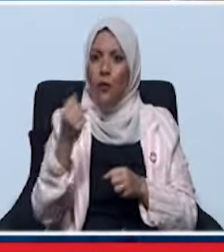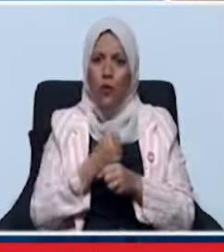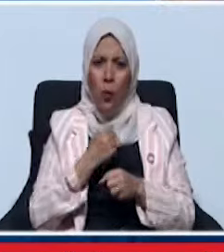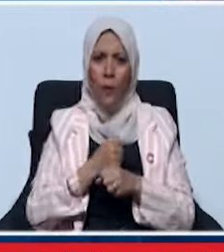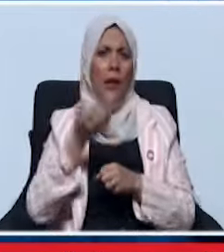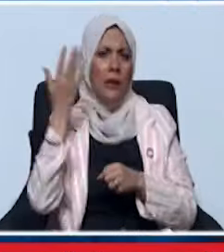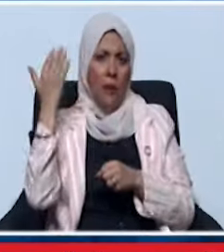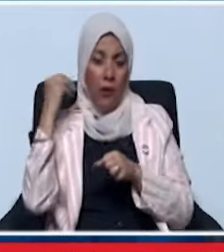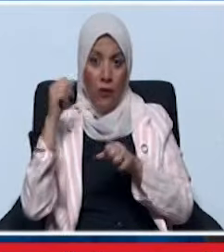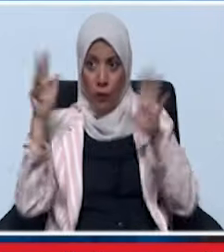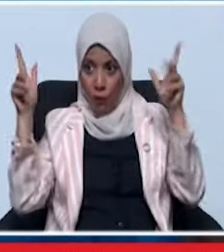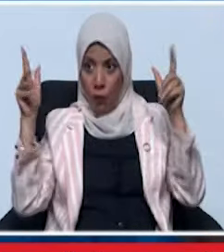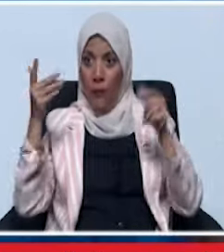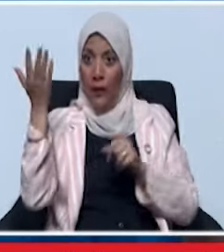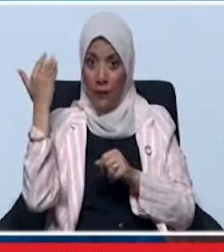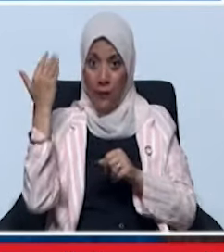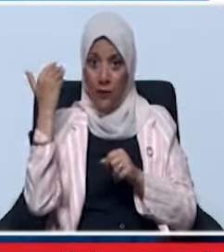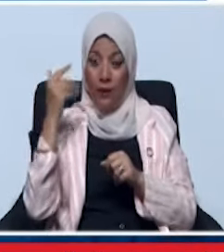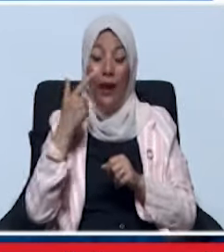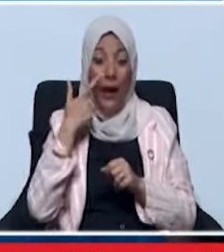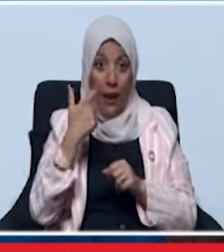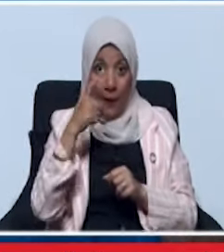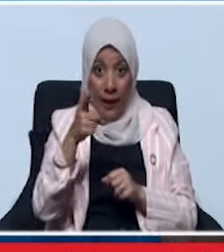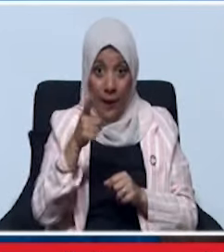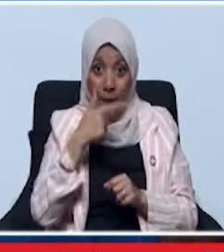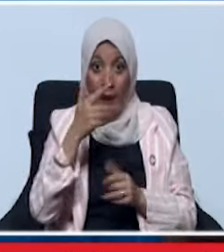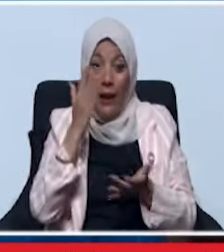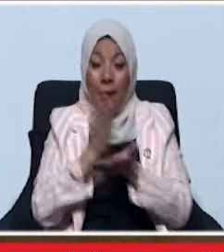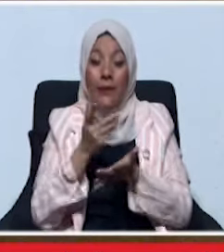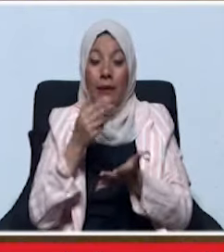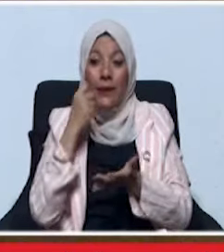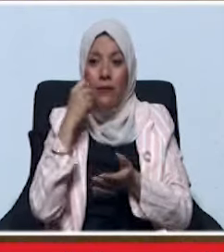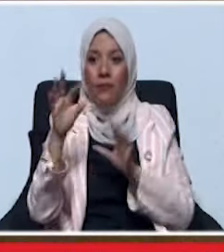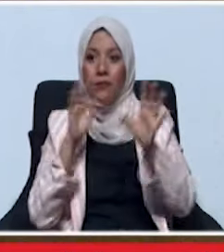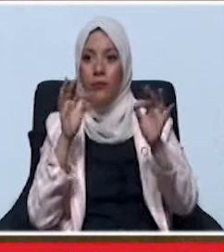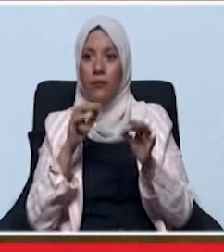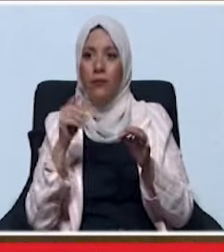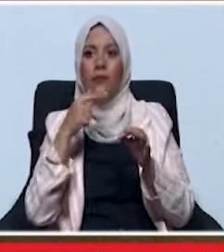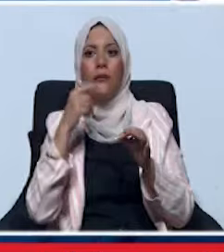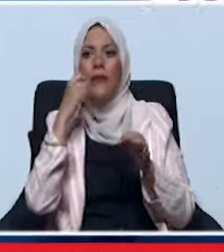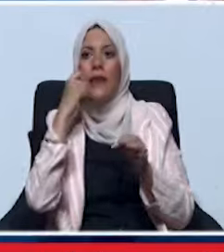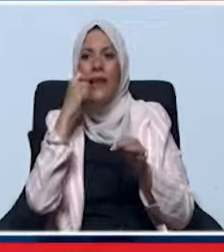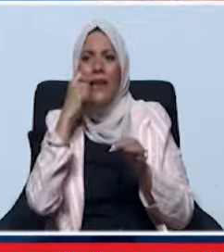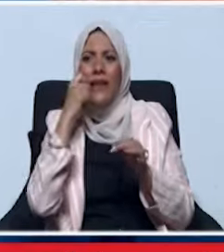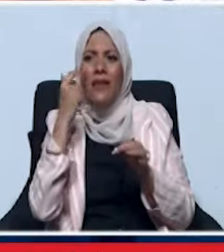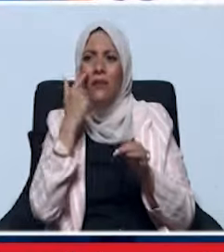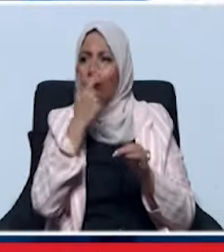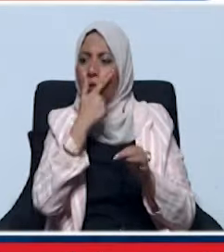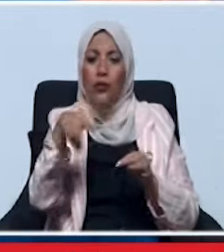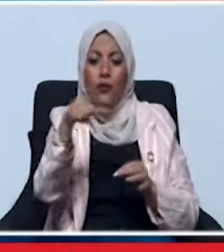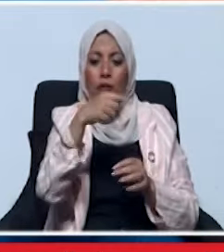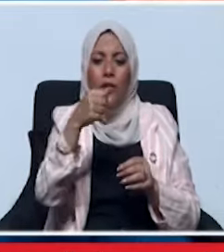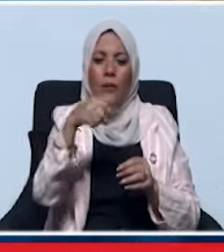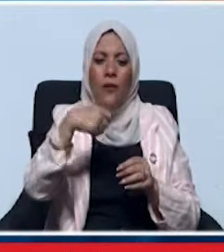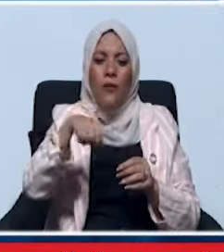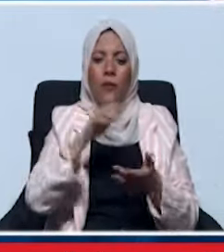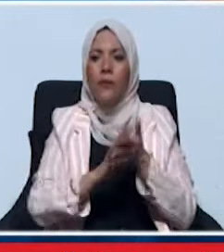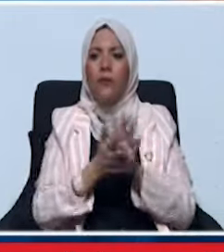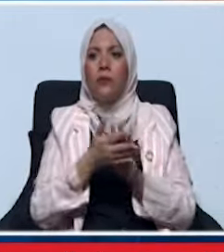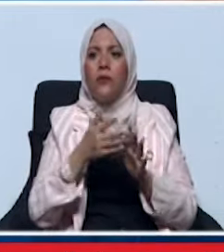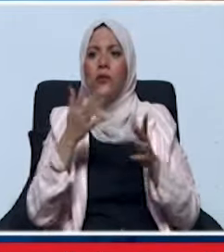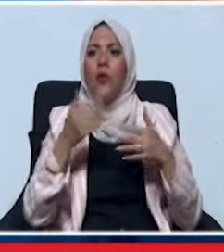وكل خلي بال حضرتك احنا بنتكلم على دراما، ايقونات الدراما التلفزيونية لم يصنعها الا قطاع الانتاج. وانا